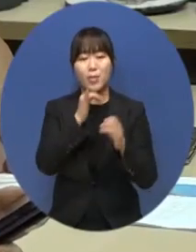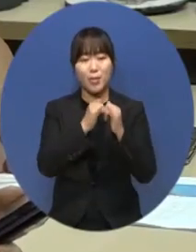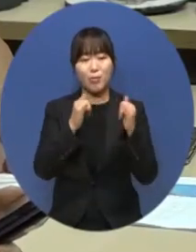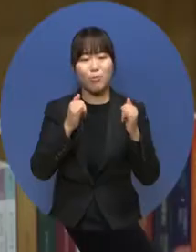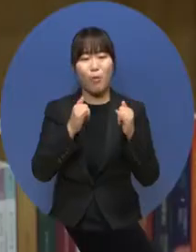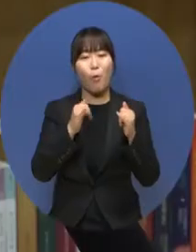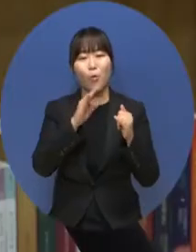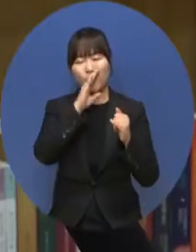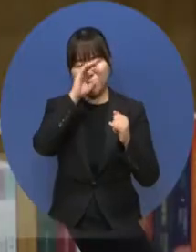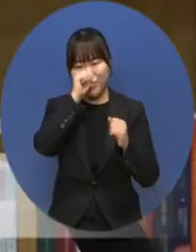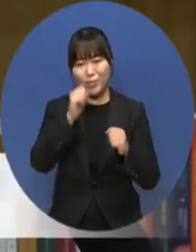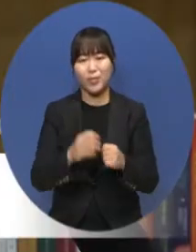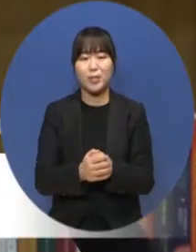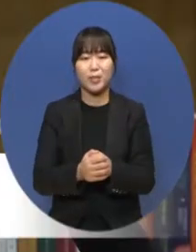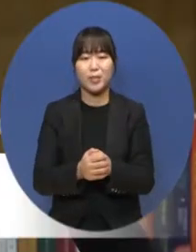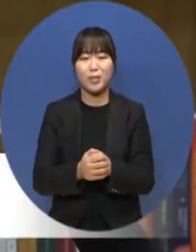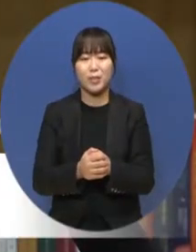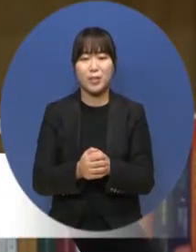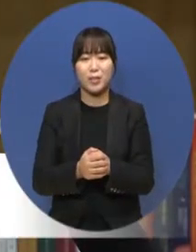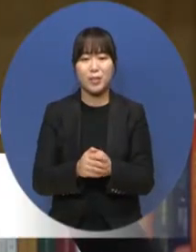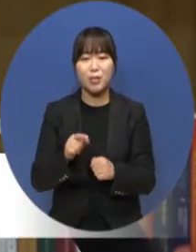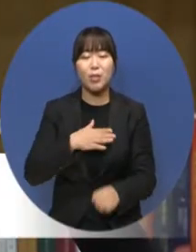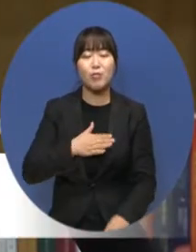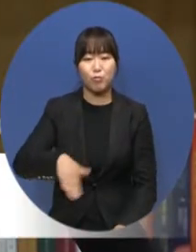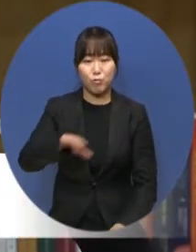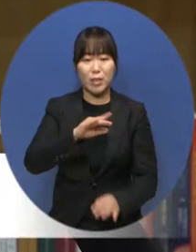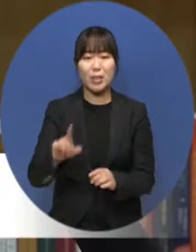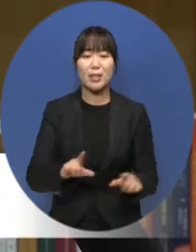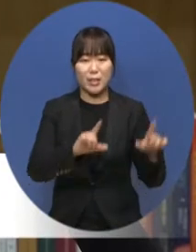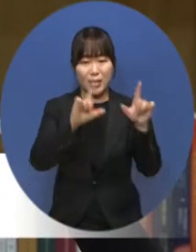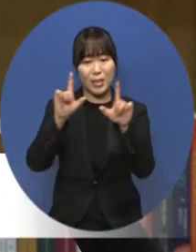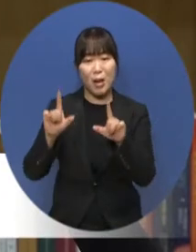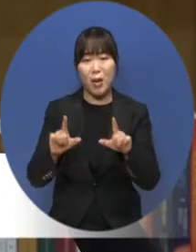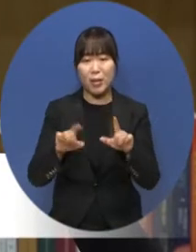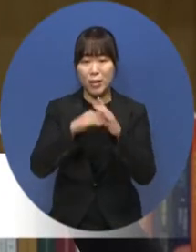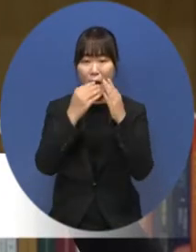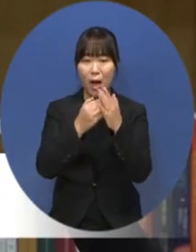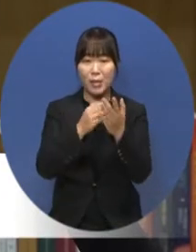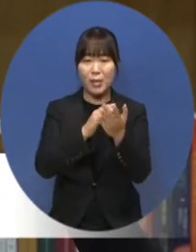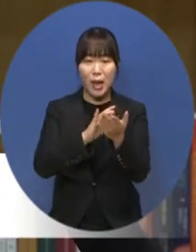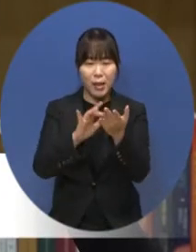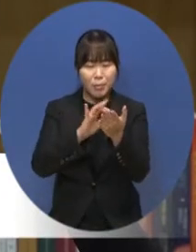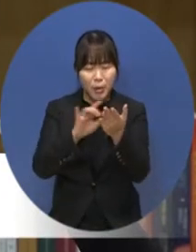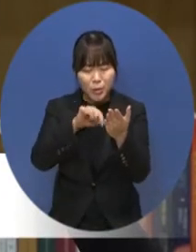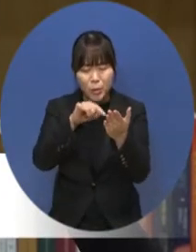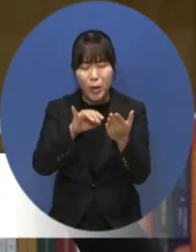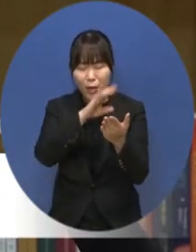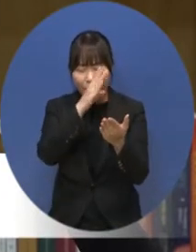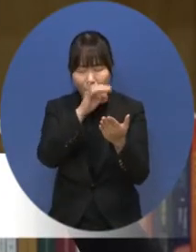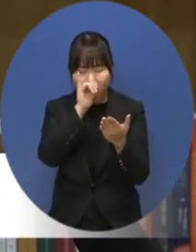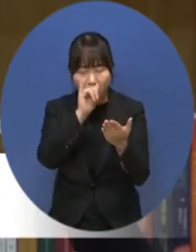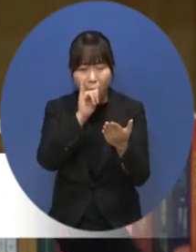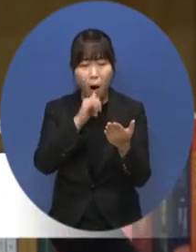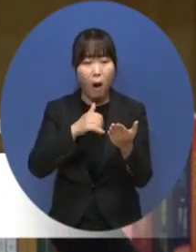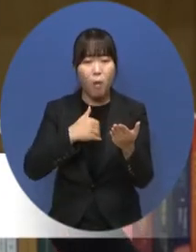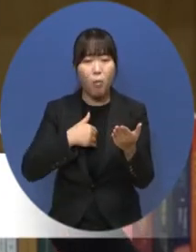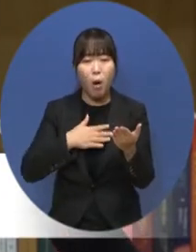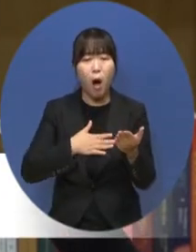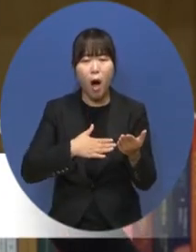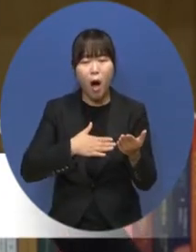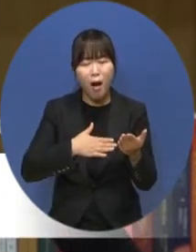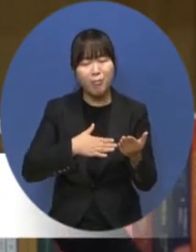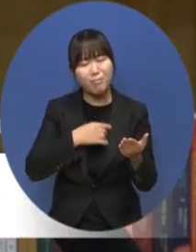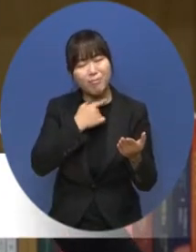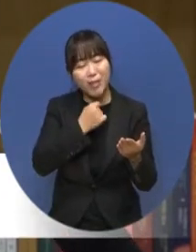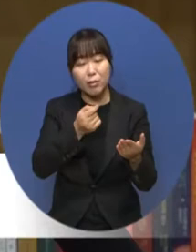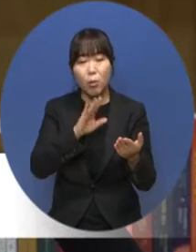호의적입니다. 참 이게 우리 생활하는 것이 다 요속이 들어있죠. 싹 예, 들어있는데 알기만 하면 참